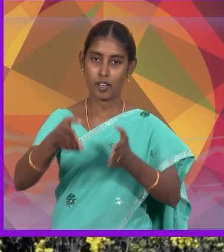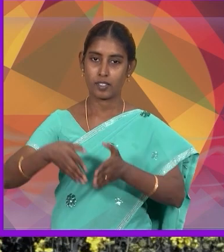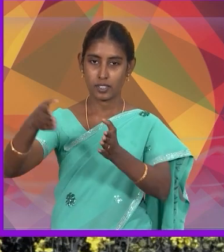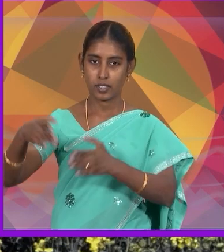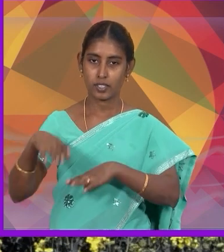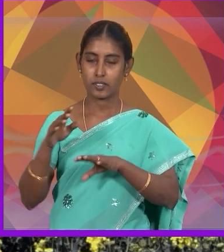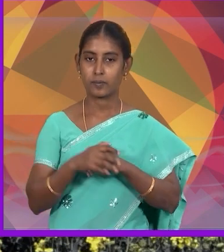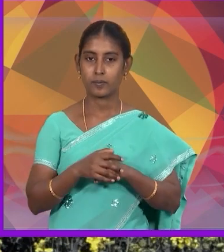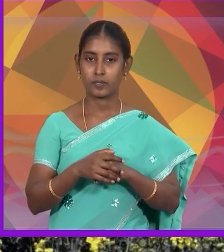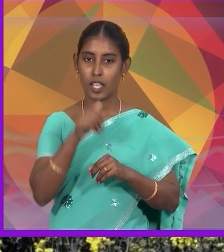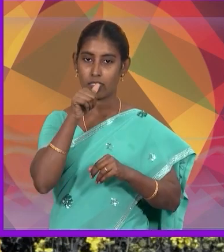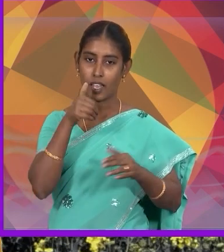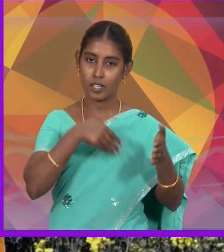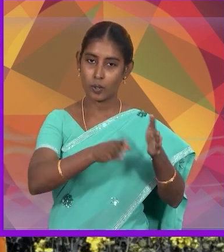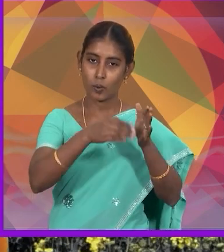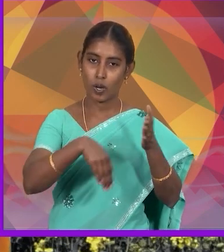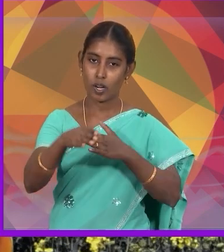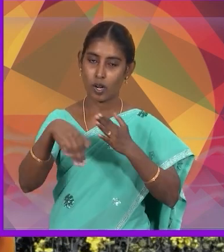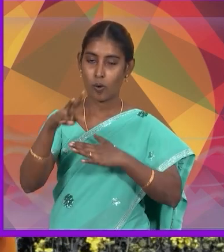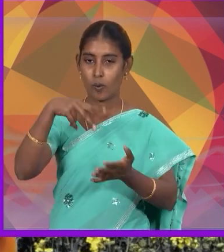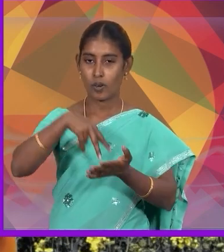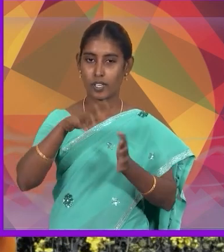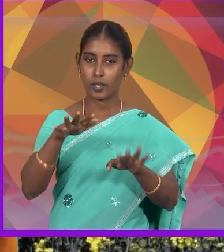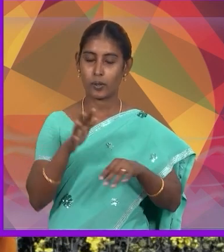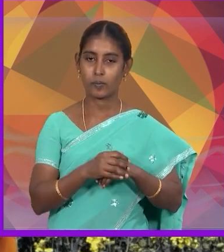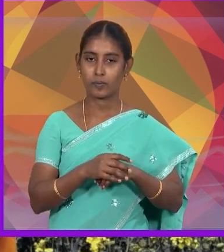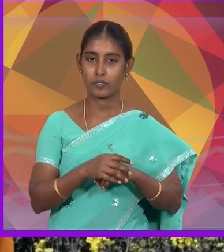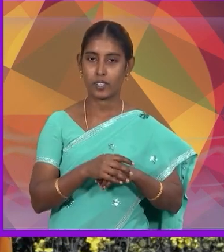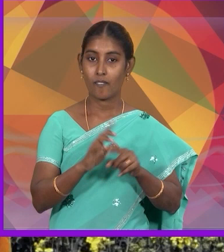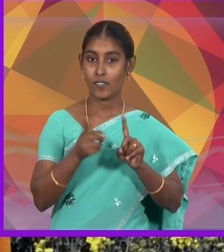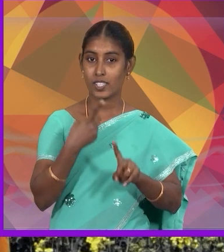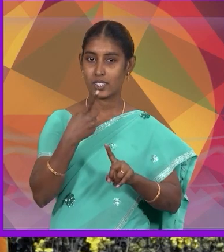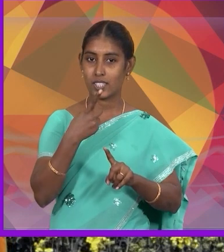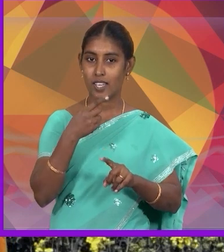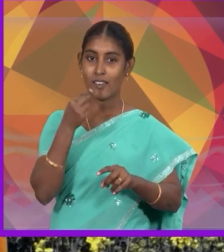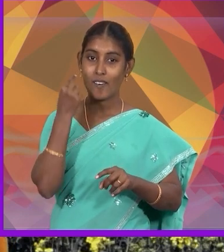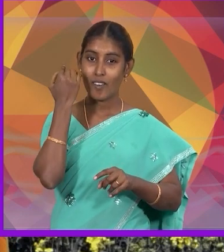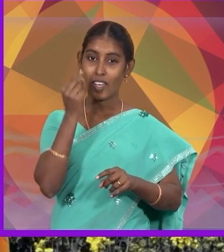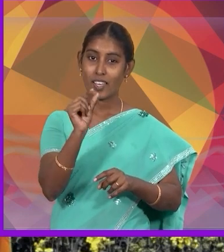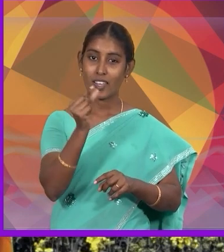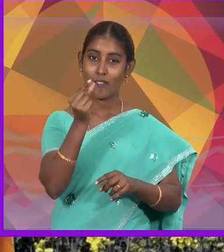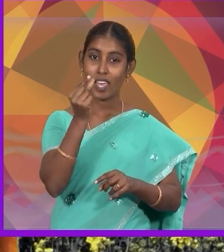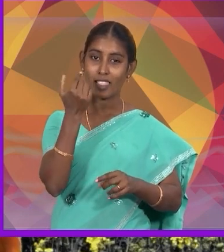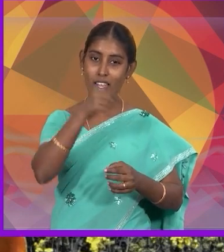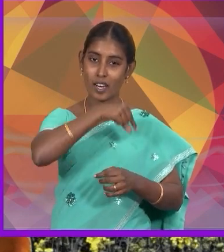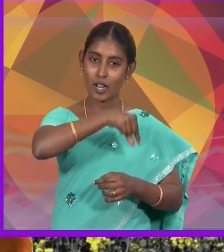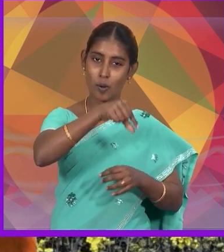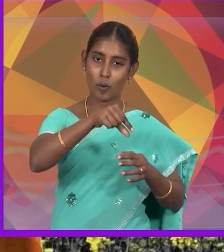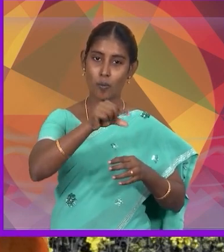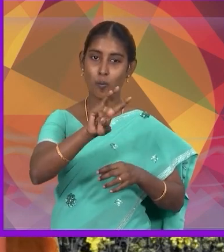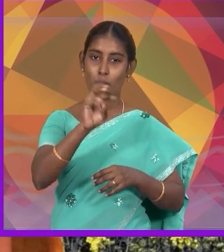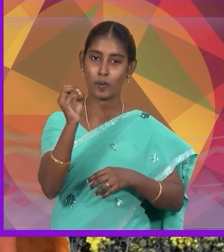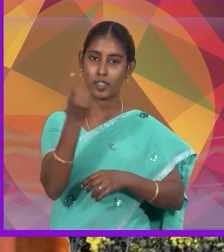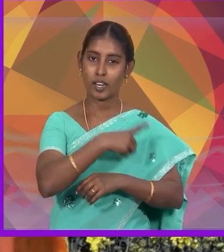பிரிச்சிருப்பாங்க, அப்படியே தண்ணி எல்லாம் நிற்கும். ஏற்கனவே நாற்று விதைய அந்த விதை நல்லா ஒரு மூலையில விதைச்சி ஒரு